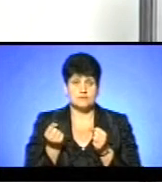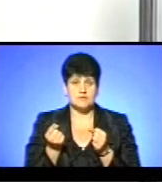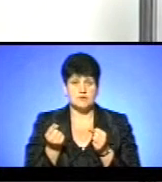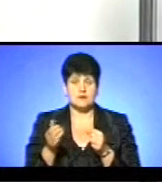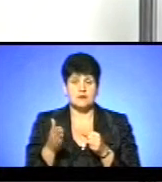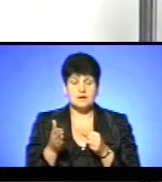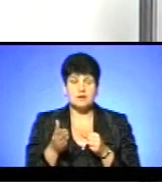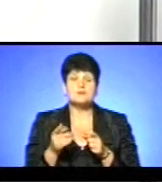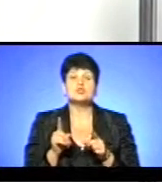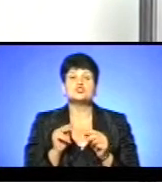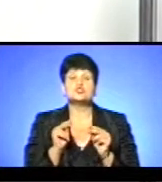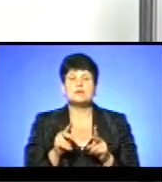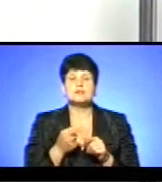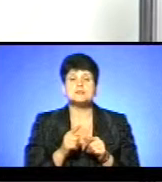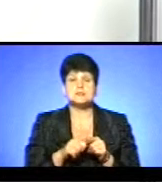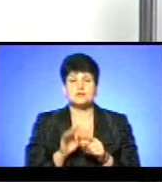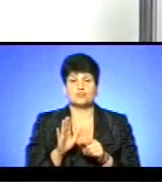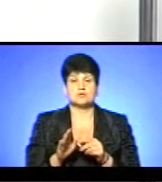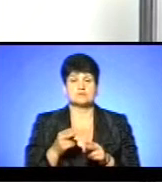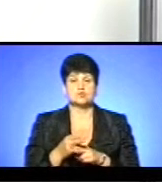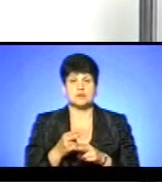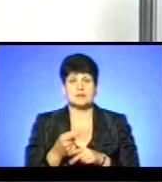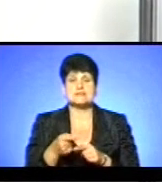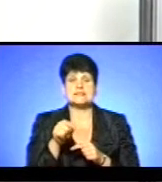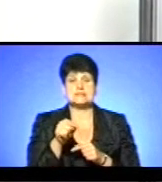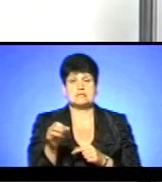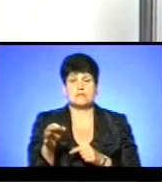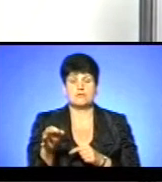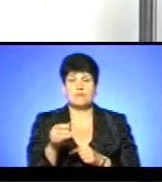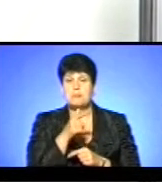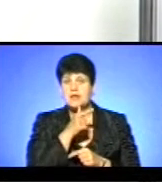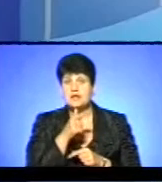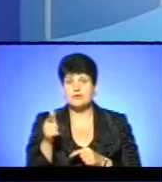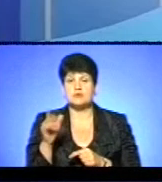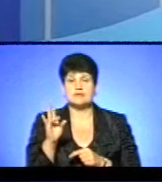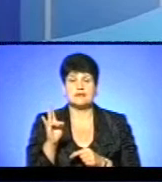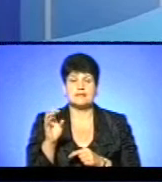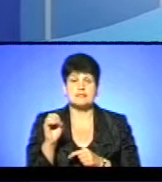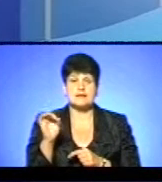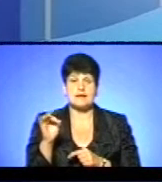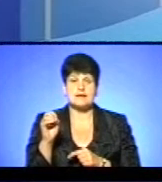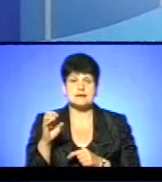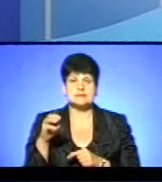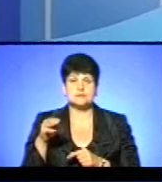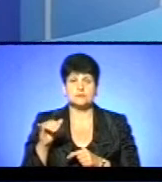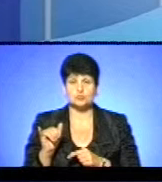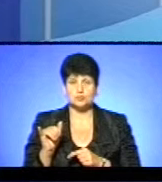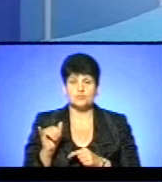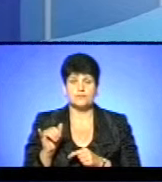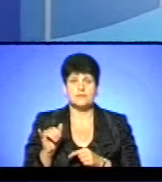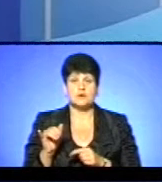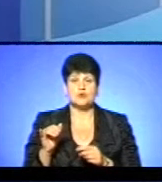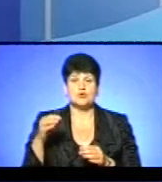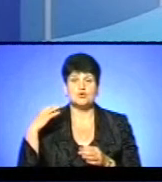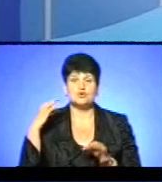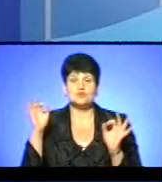Чим загрожує саме цій водоймі така діяльність? У період нересту, колись наші прадіди дзвони в церквах не